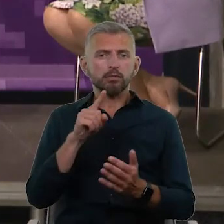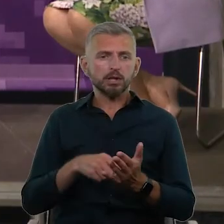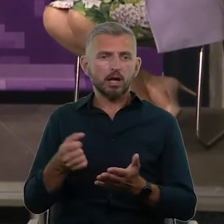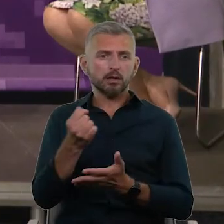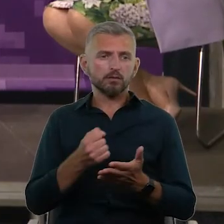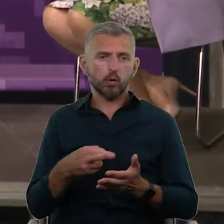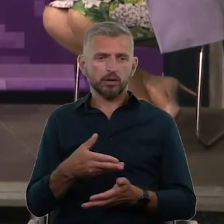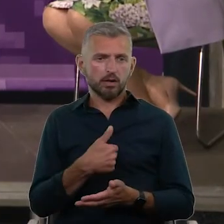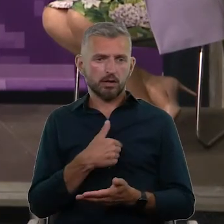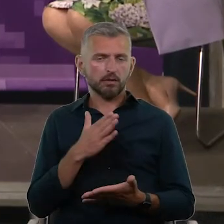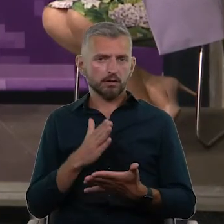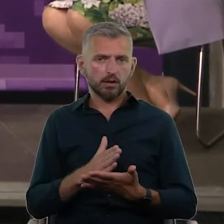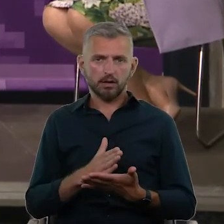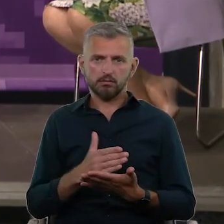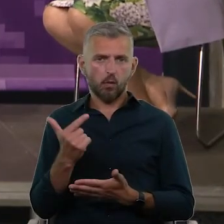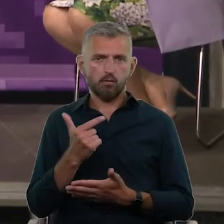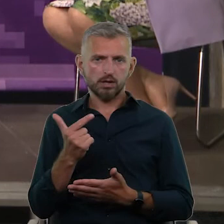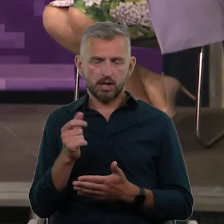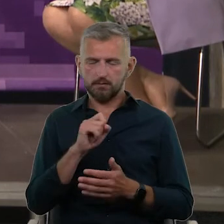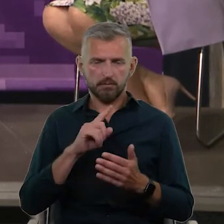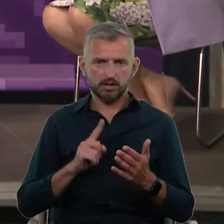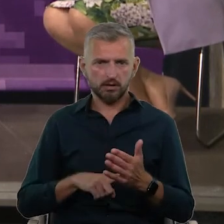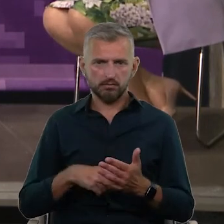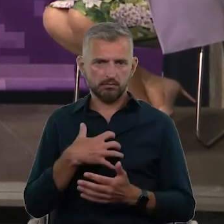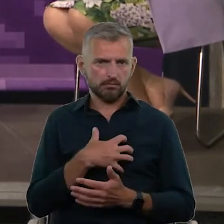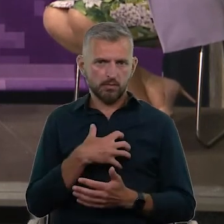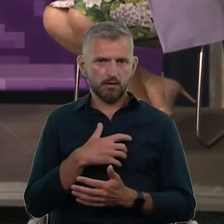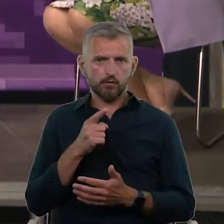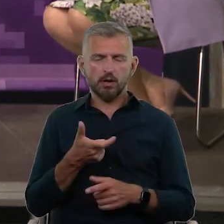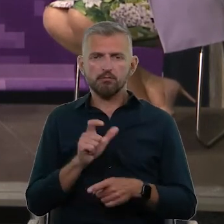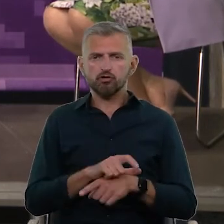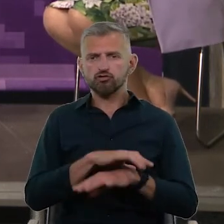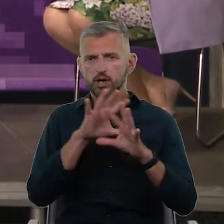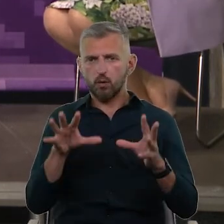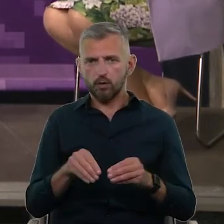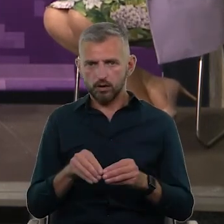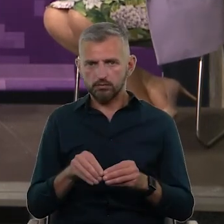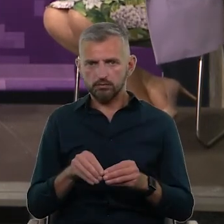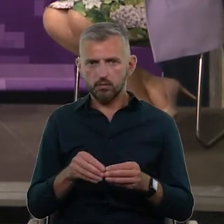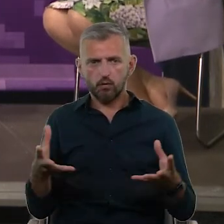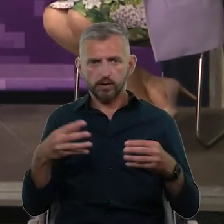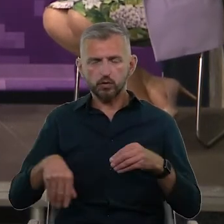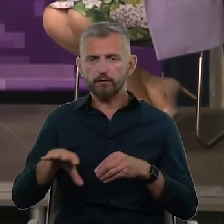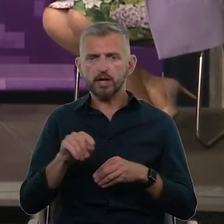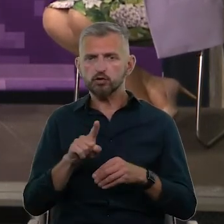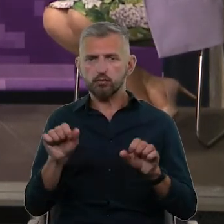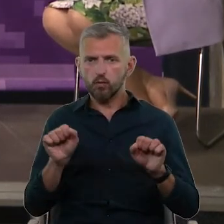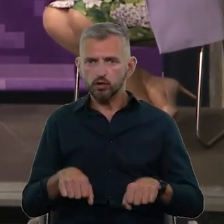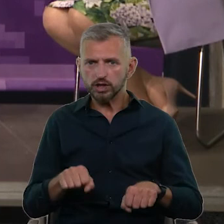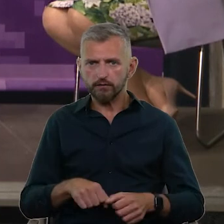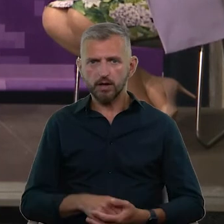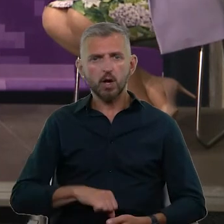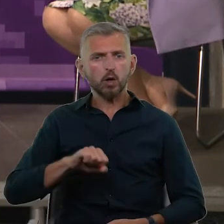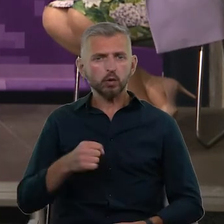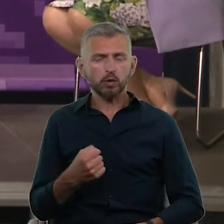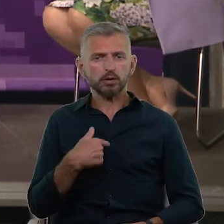зброї для нас є гуманітарне питання, і воно вже більш широке, об'єднує все, що тільки можливо.